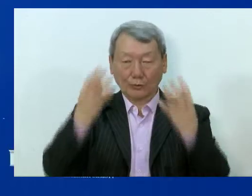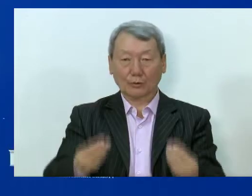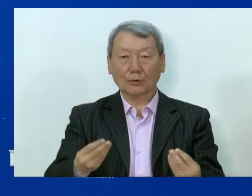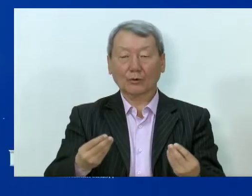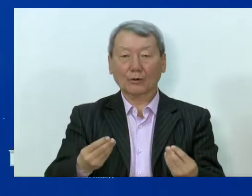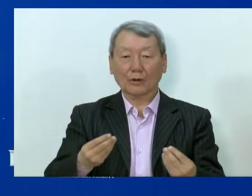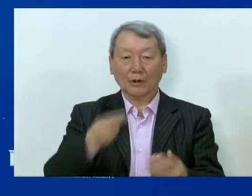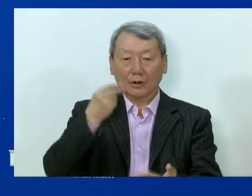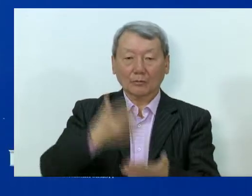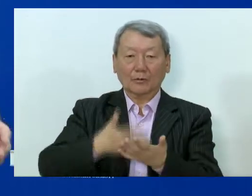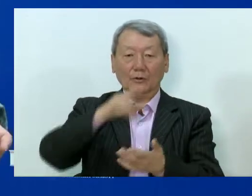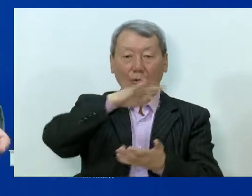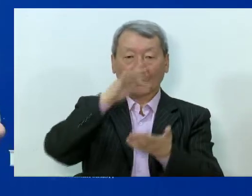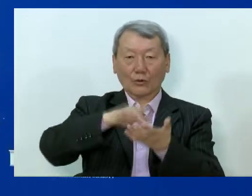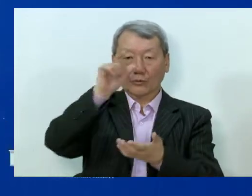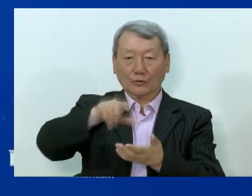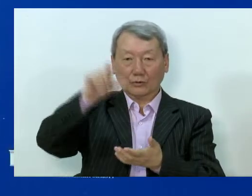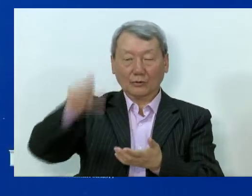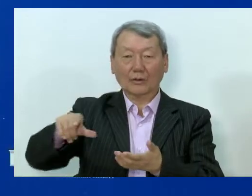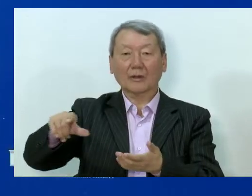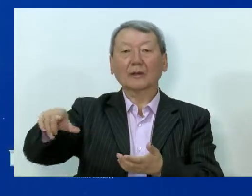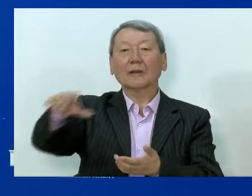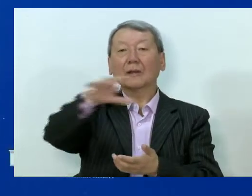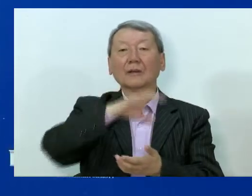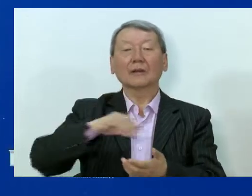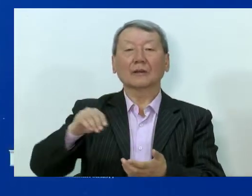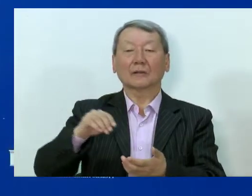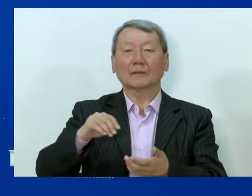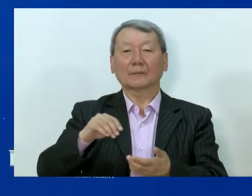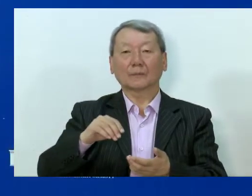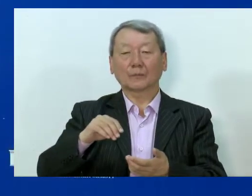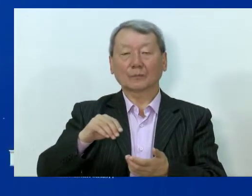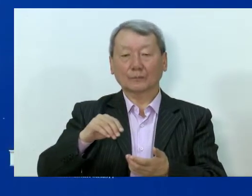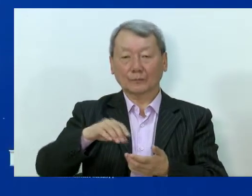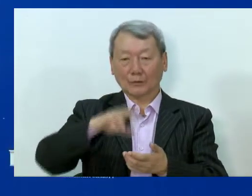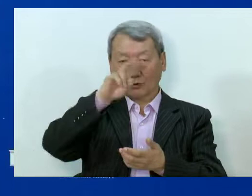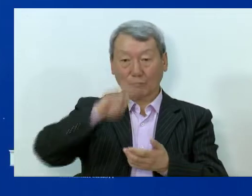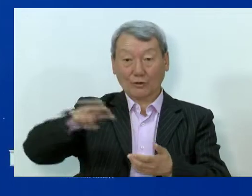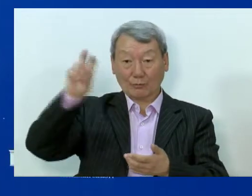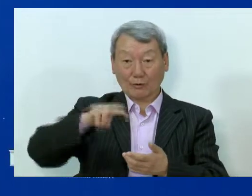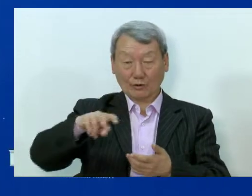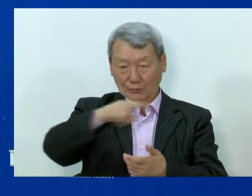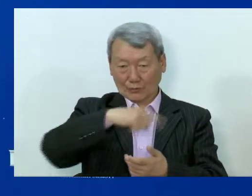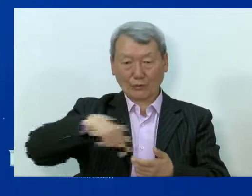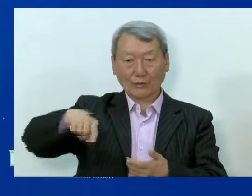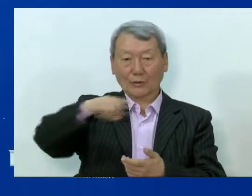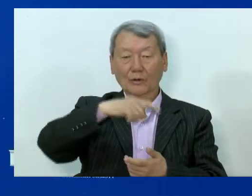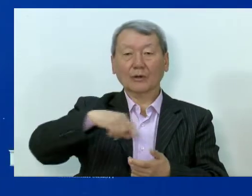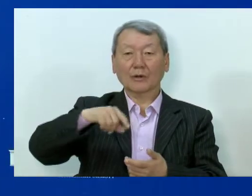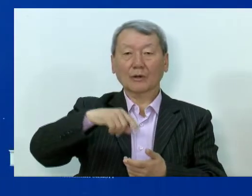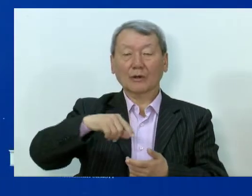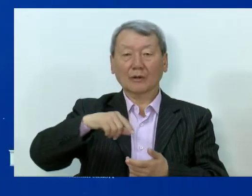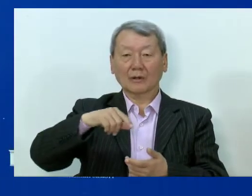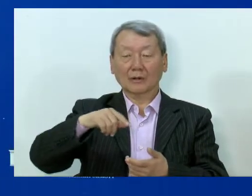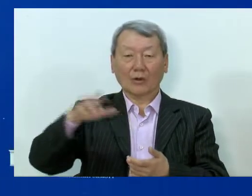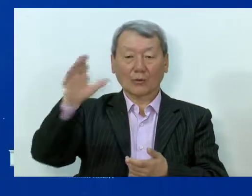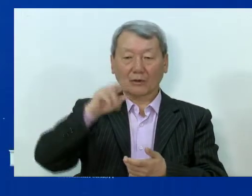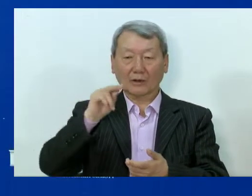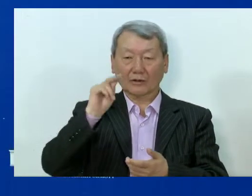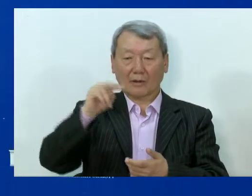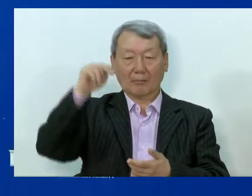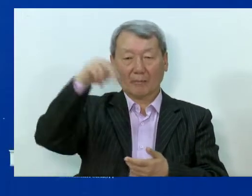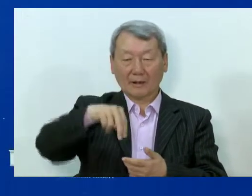арматуру для ран дар вошел бишкек тайной аманда сундук рыдал